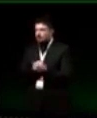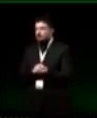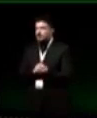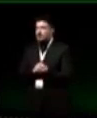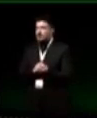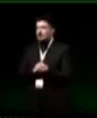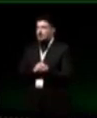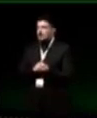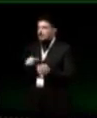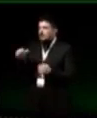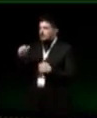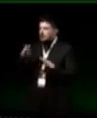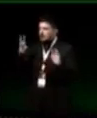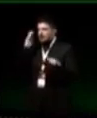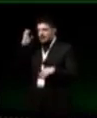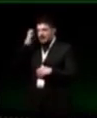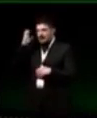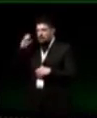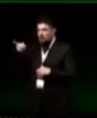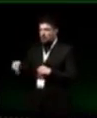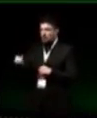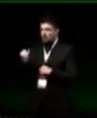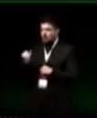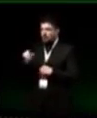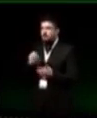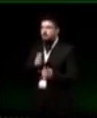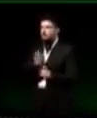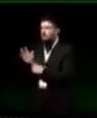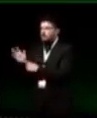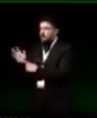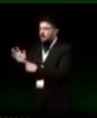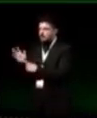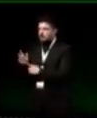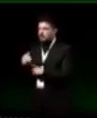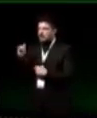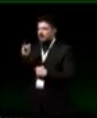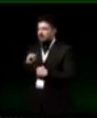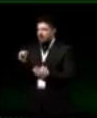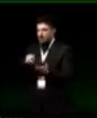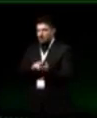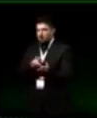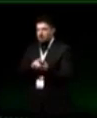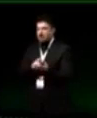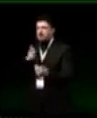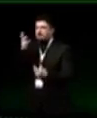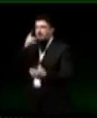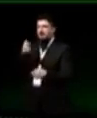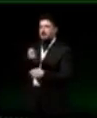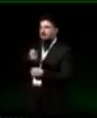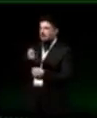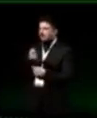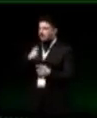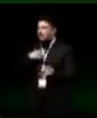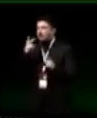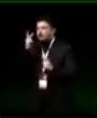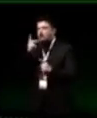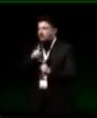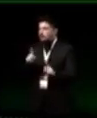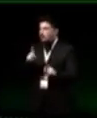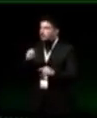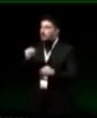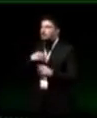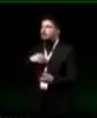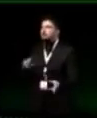Steve Jobs presentò l'iPhone. Sembrava un telefono, non lo era. Era una rivoluzione